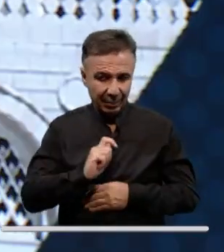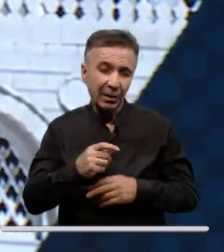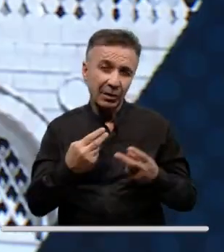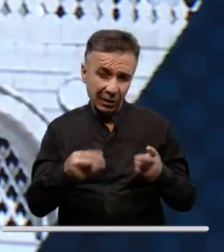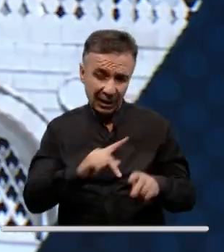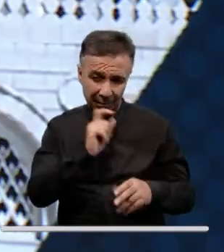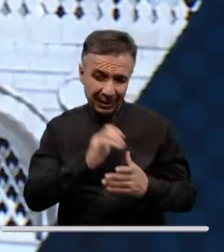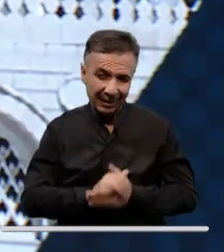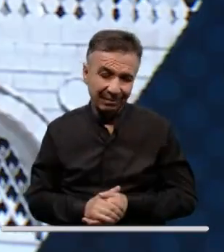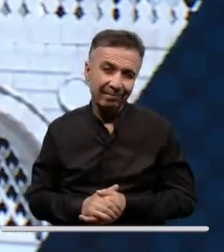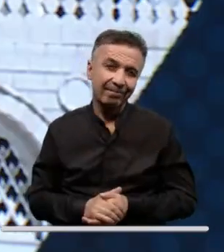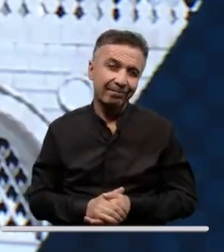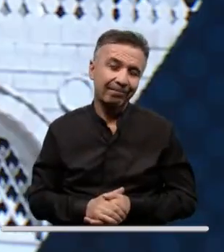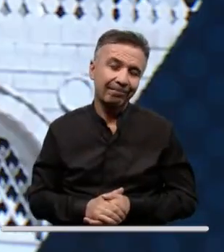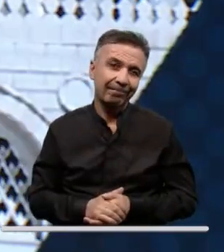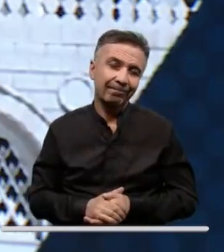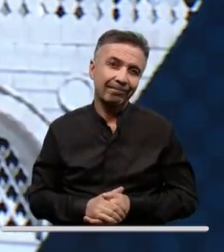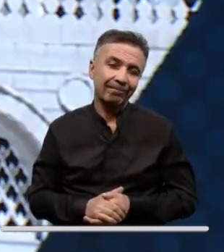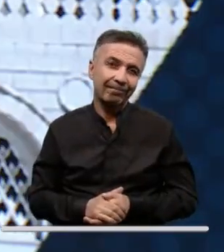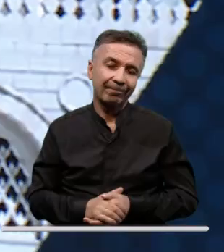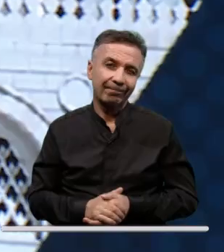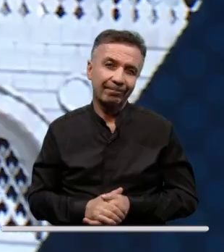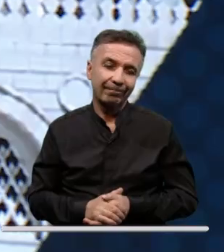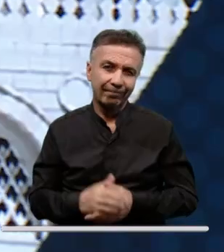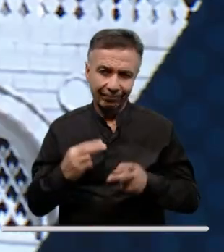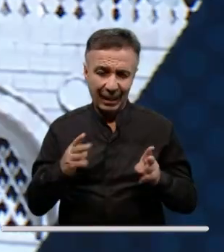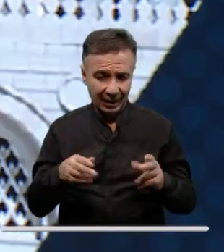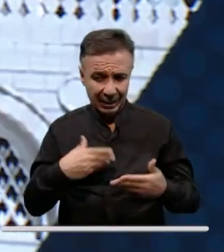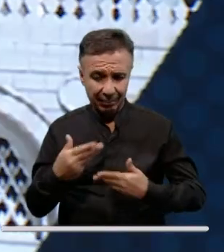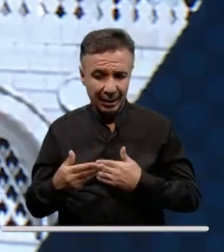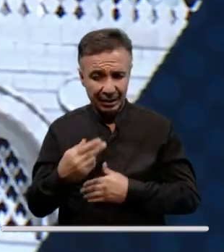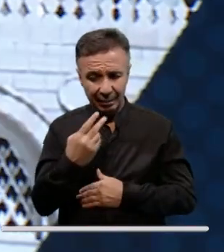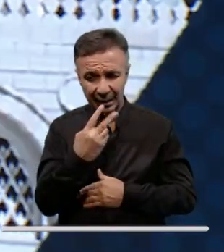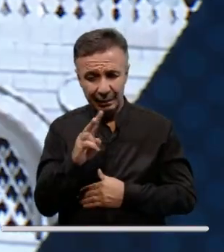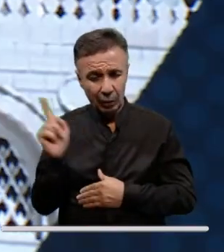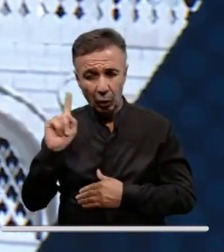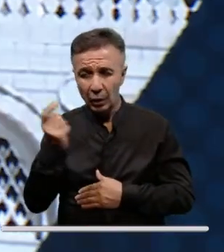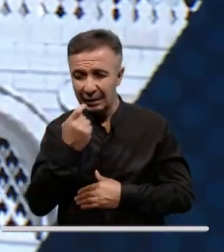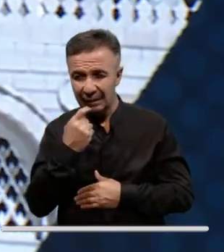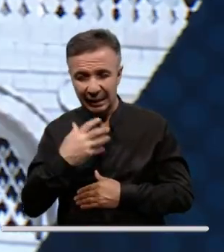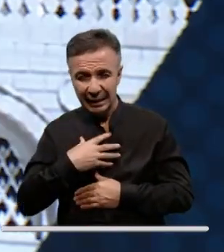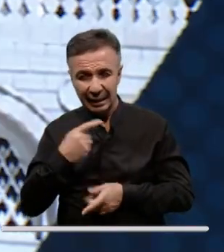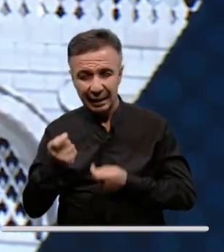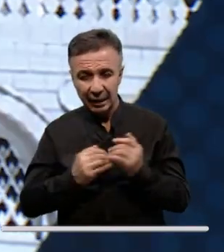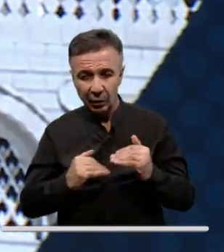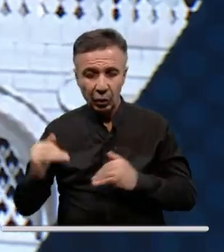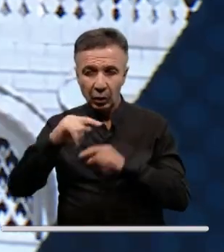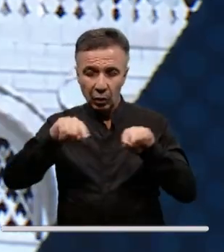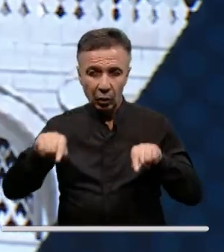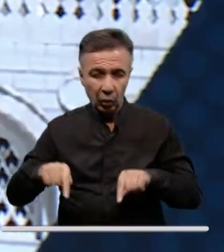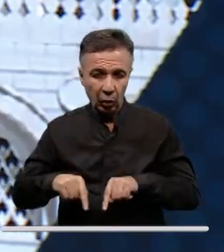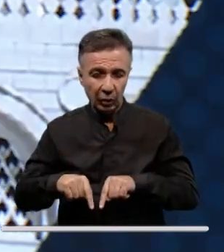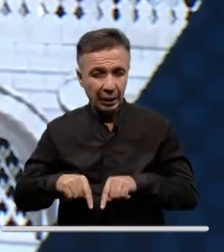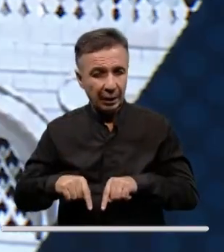Eee açıkca ifade edeyim ki ben 2010 yılında din işte yüksek kuruluna intisap et ettim o